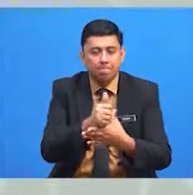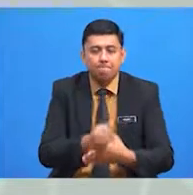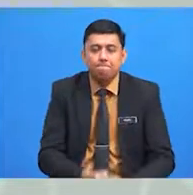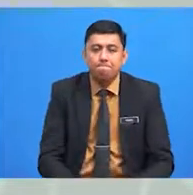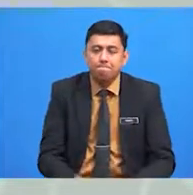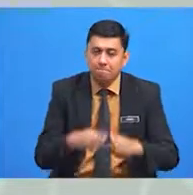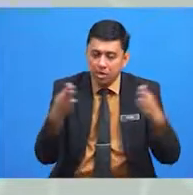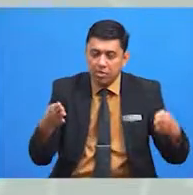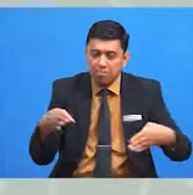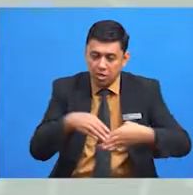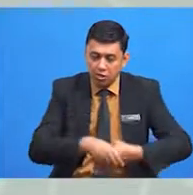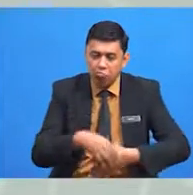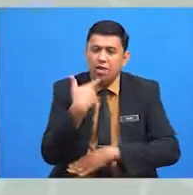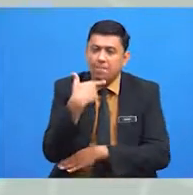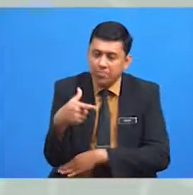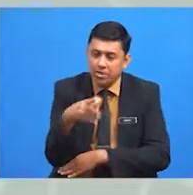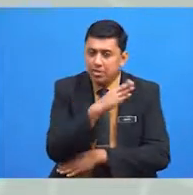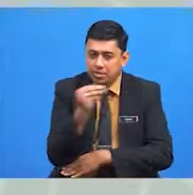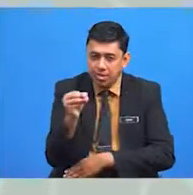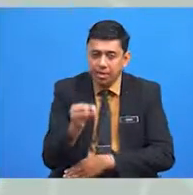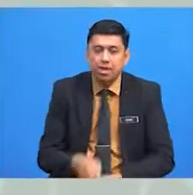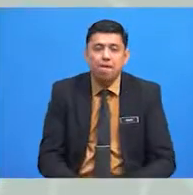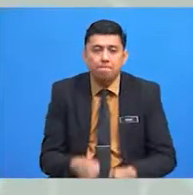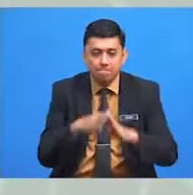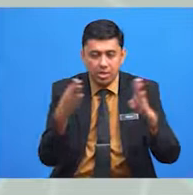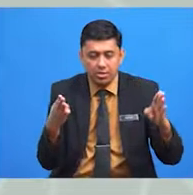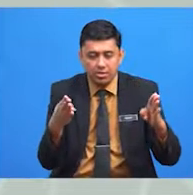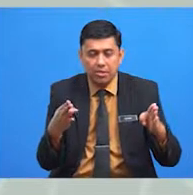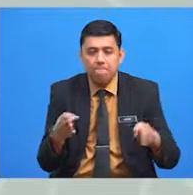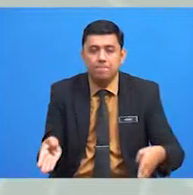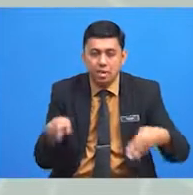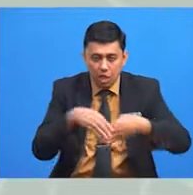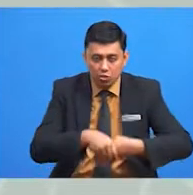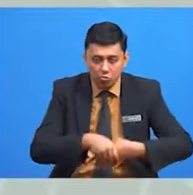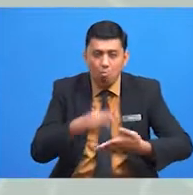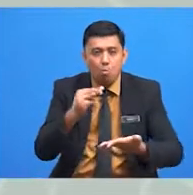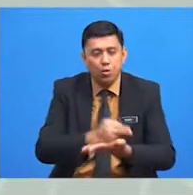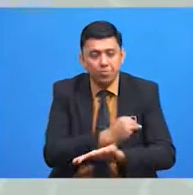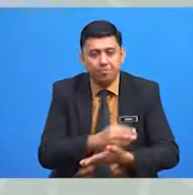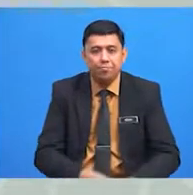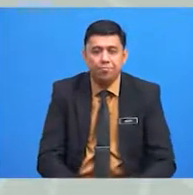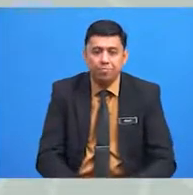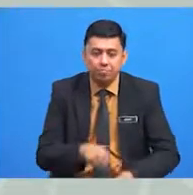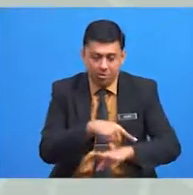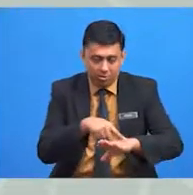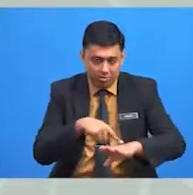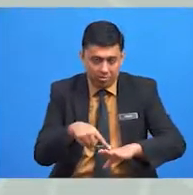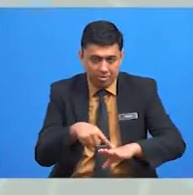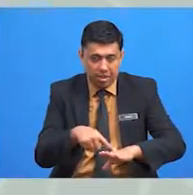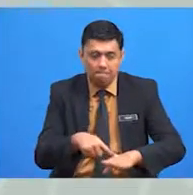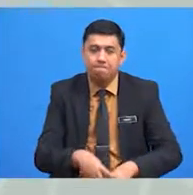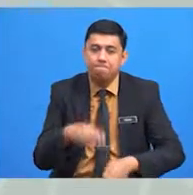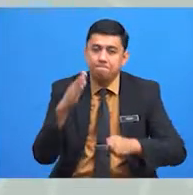klasik dengan Bahasa Melayu Moden. Ada yang berpendapat zaman Bahasa Melayu